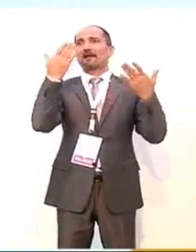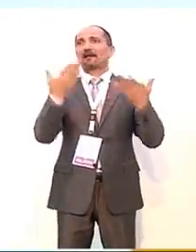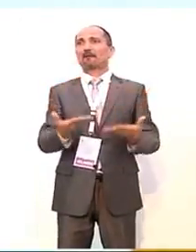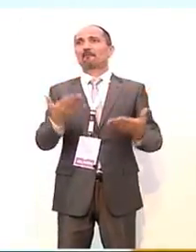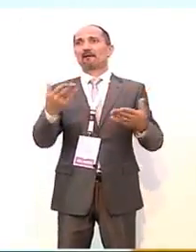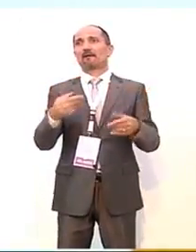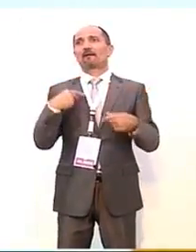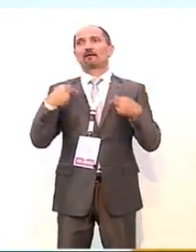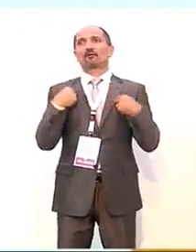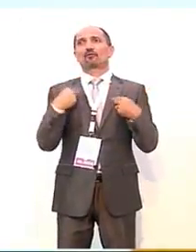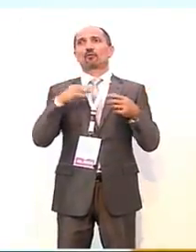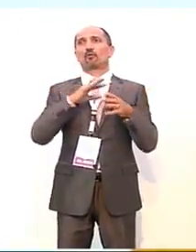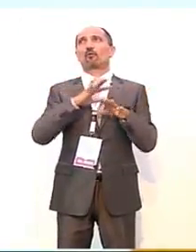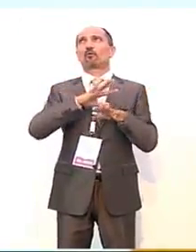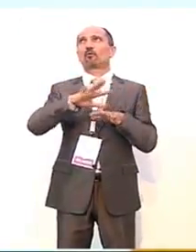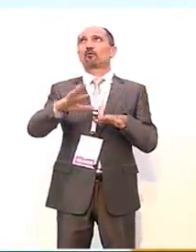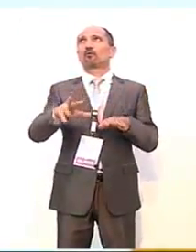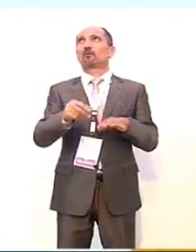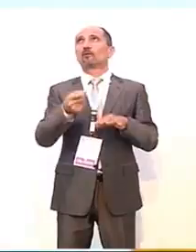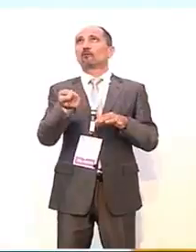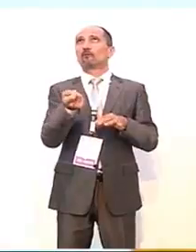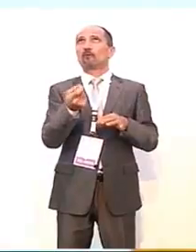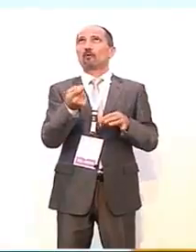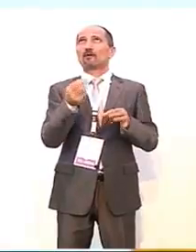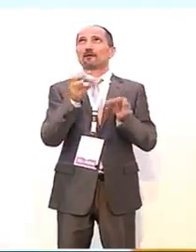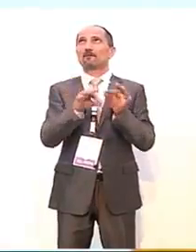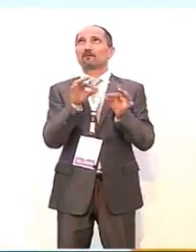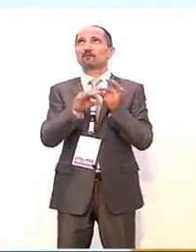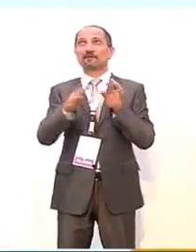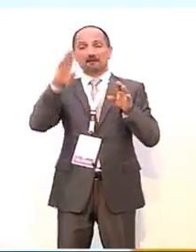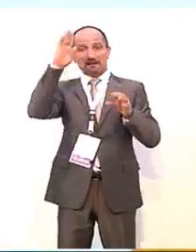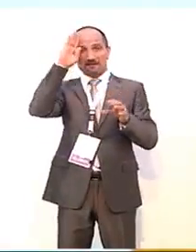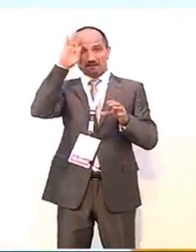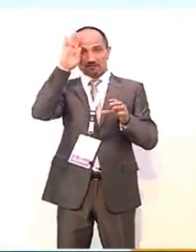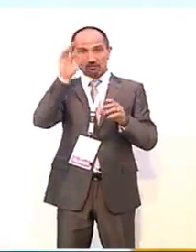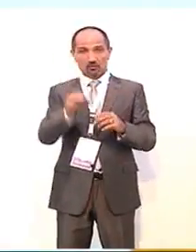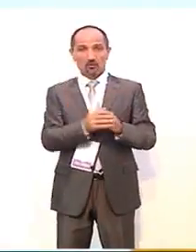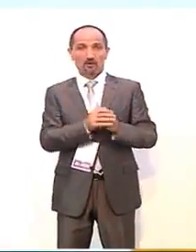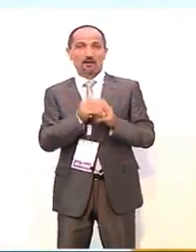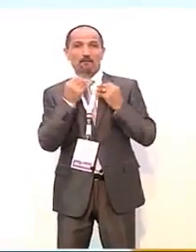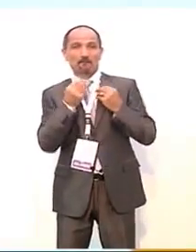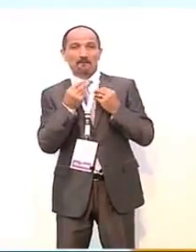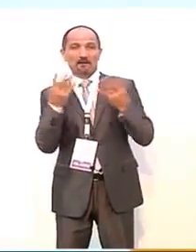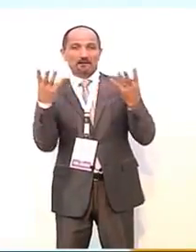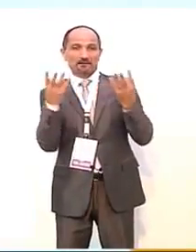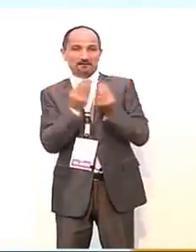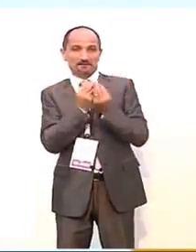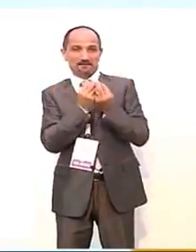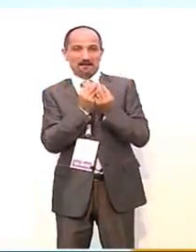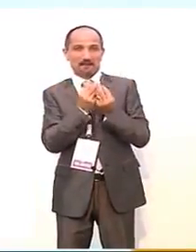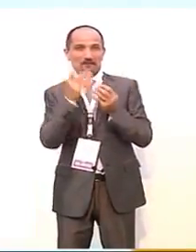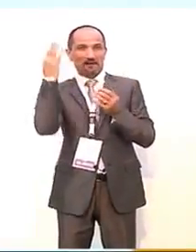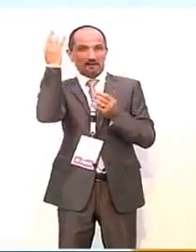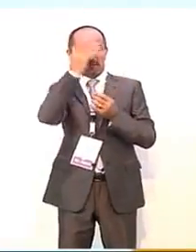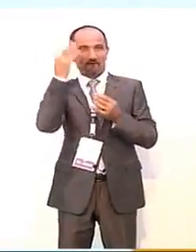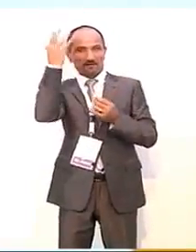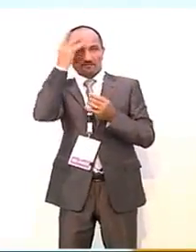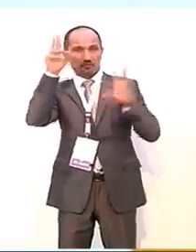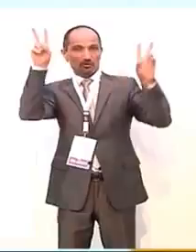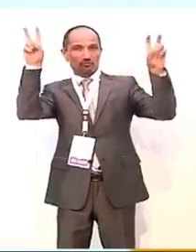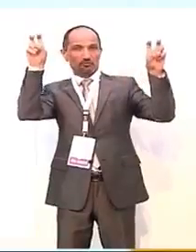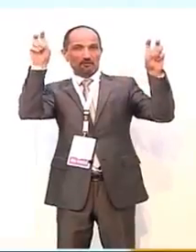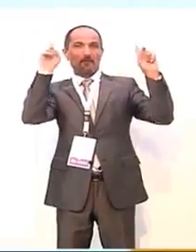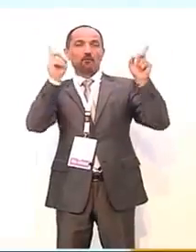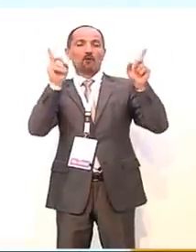Io ruberò pochi minuti della vostra attenzione per fare insieme qualche riflessione su un